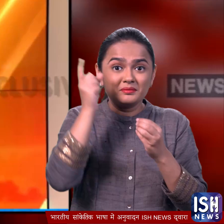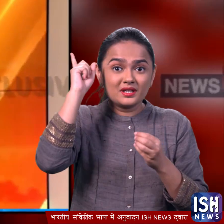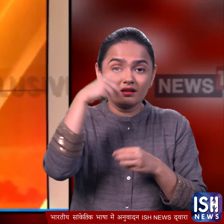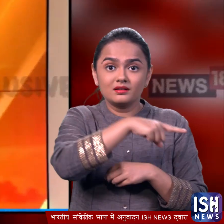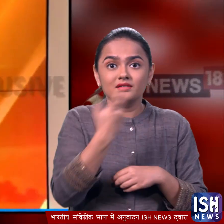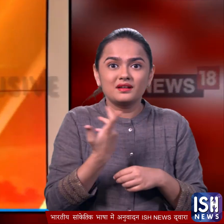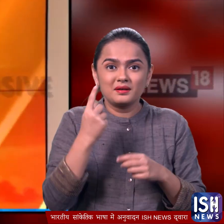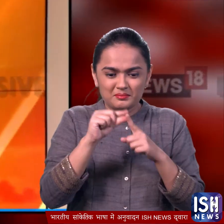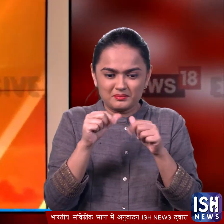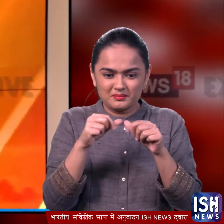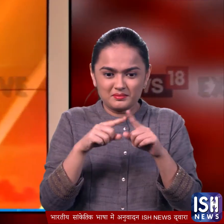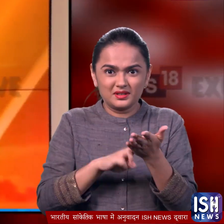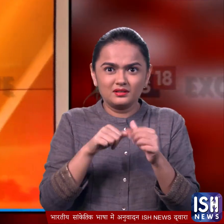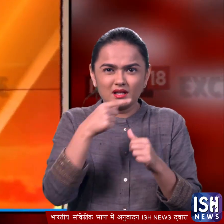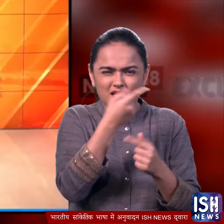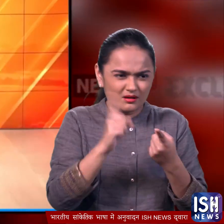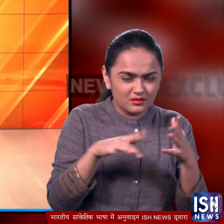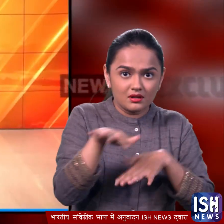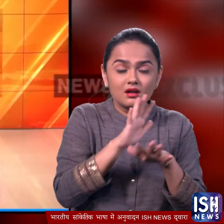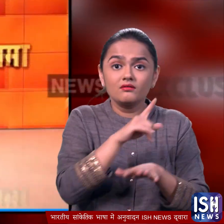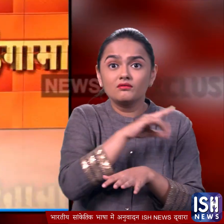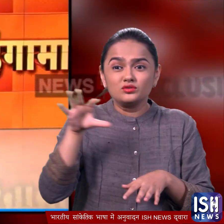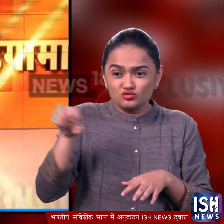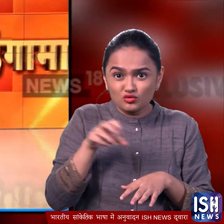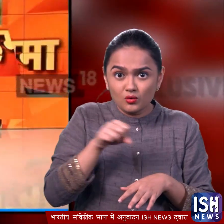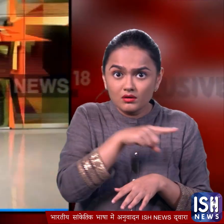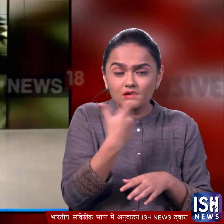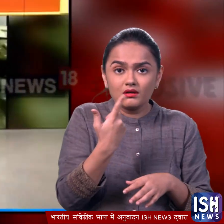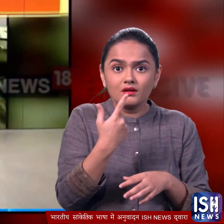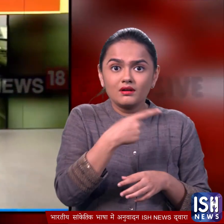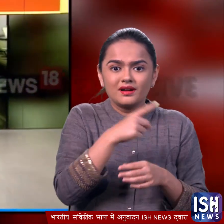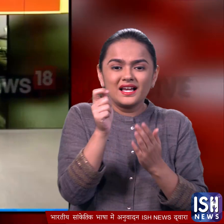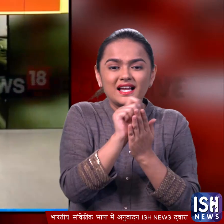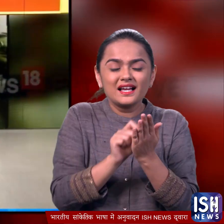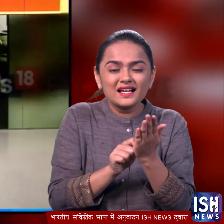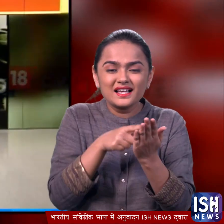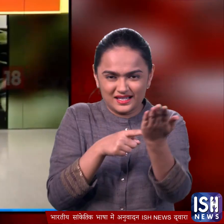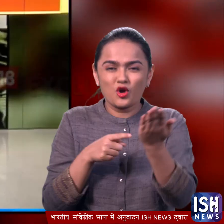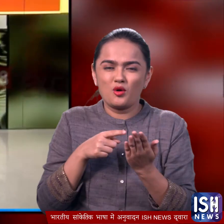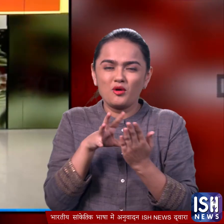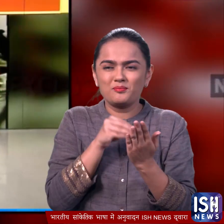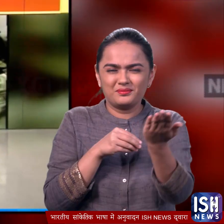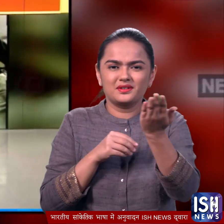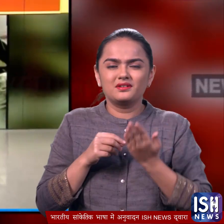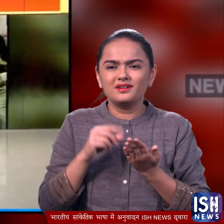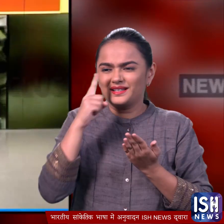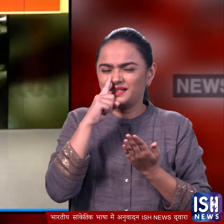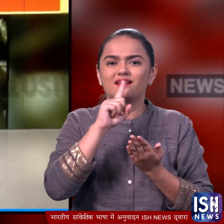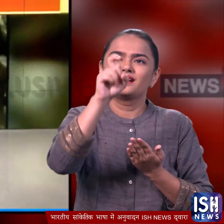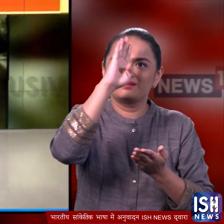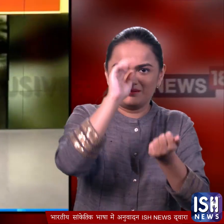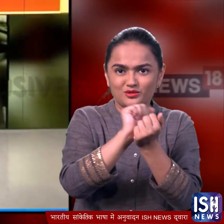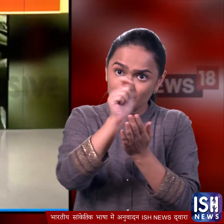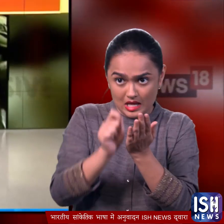है। बिहार की राजधानी पटना से हैरान करने वाली कुछ तस्वीरें सामने आई। वहां चोरी की शिकायत की रिसीविंग कॉपी मांगने पर पुलिस वाले का गुस्सा भड़क